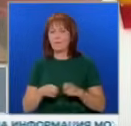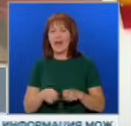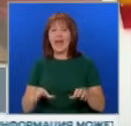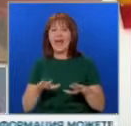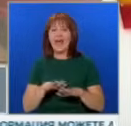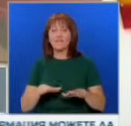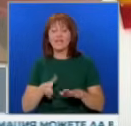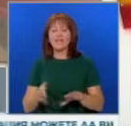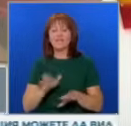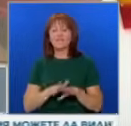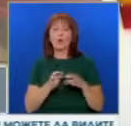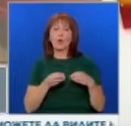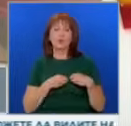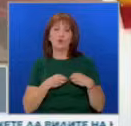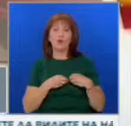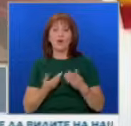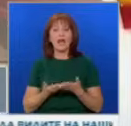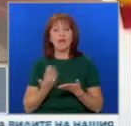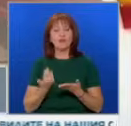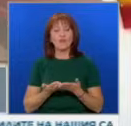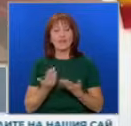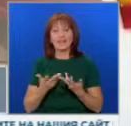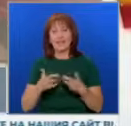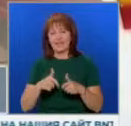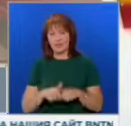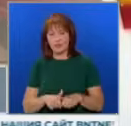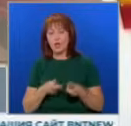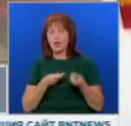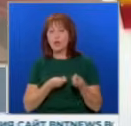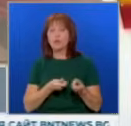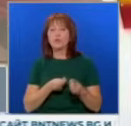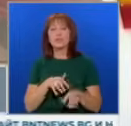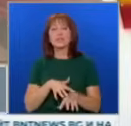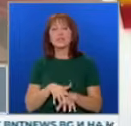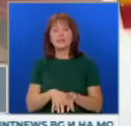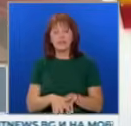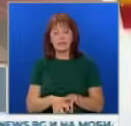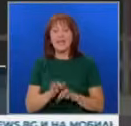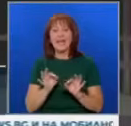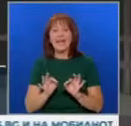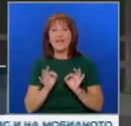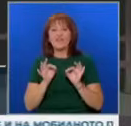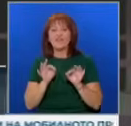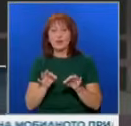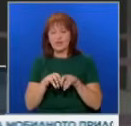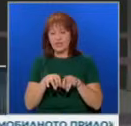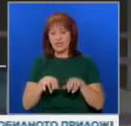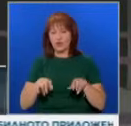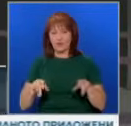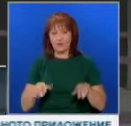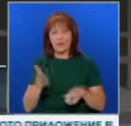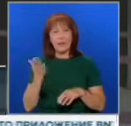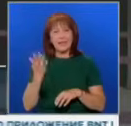върху доверието на потребителите към технологиите като цяло и поддържащите системи и антивирусните софтуери. Само седмица